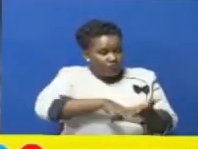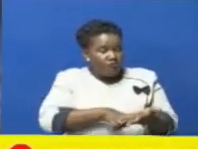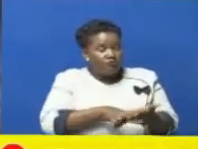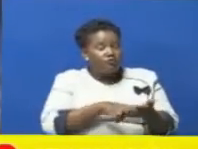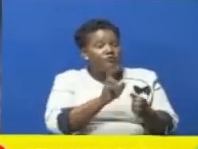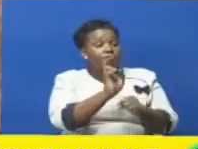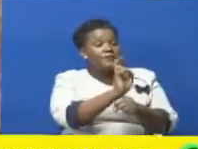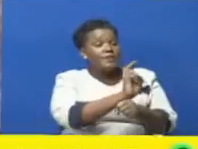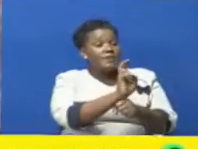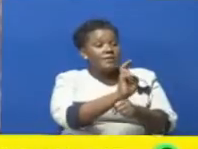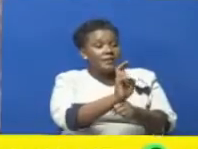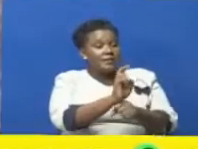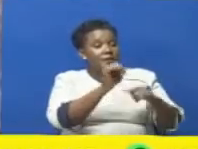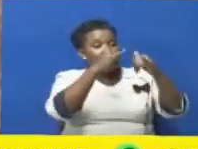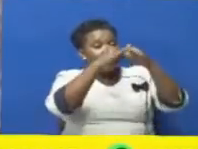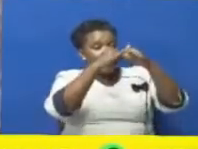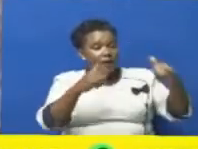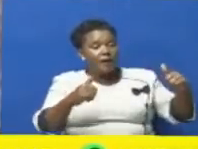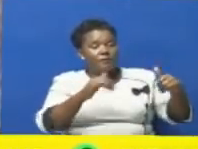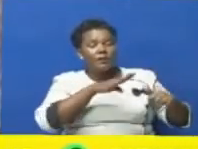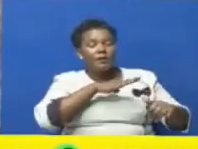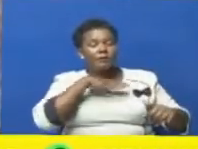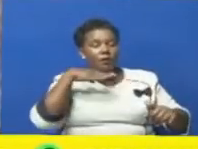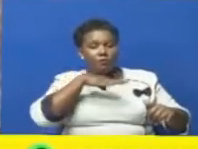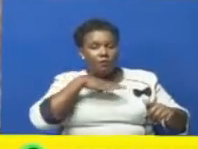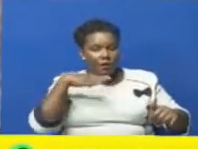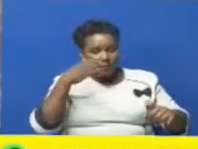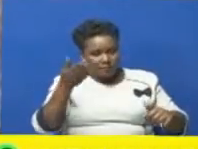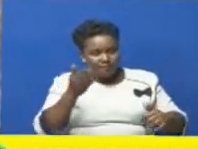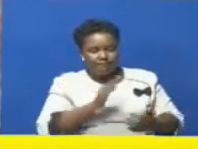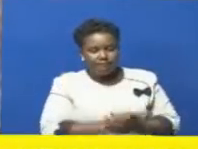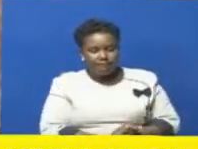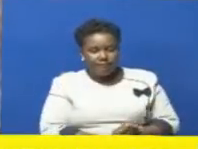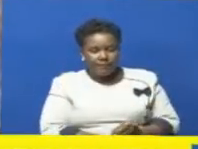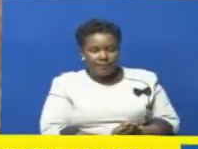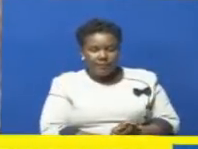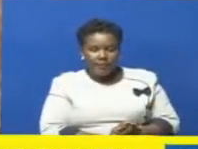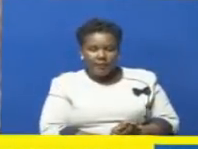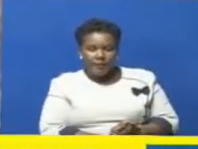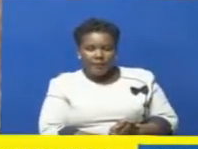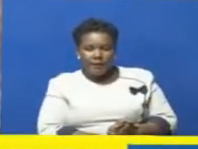kambi ya mauaji ya Stadthof nchini Poland, kabiliwa na mashtaka